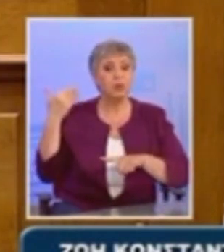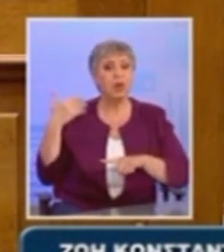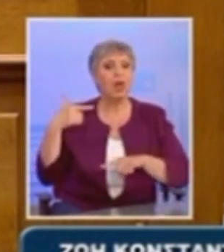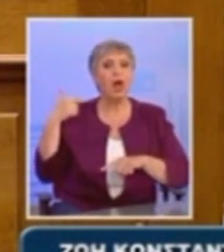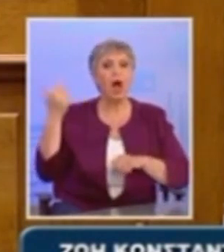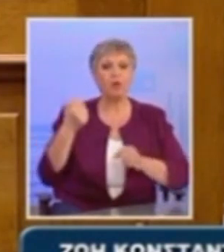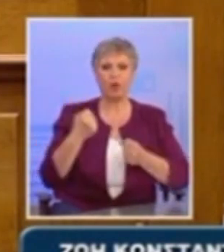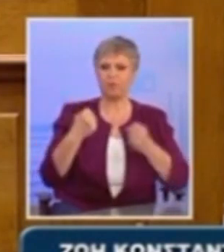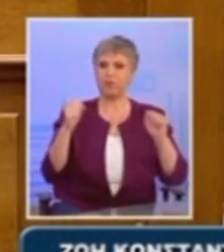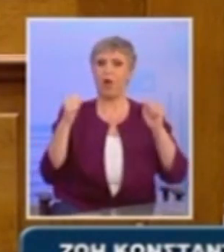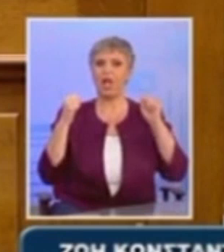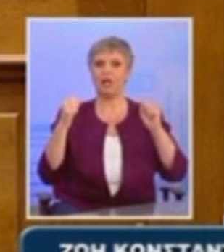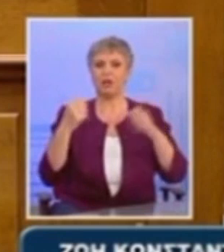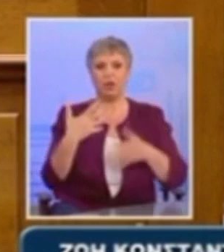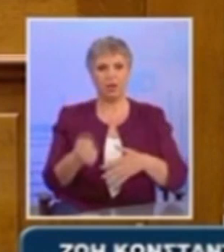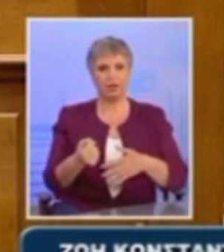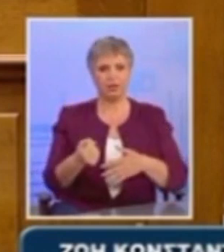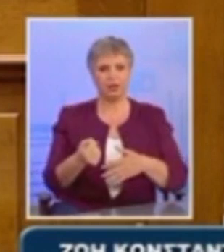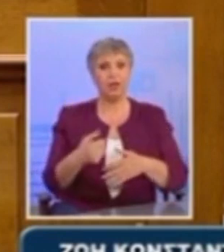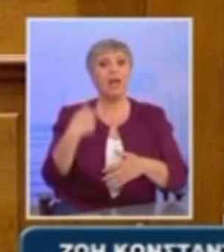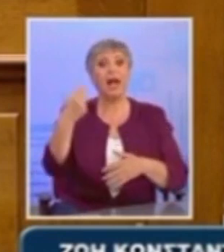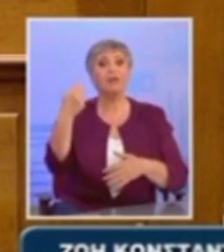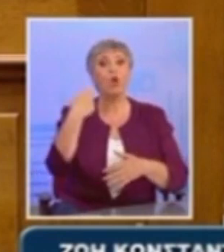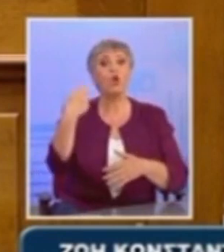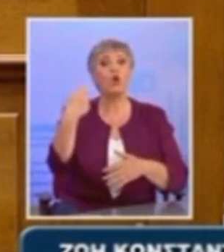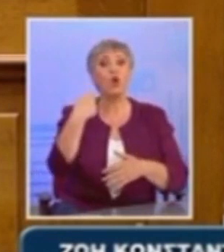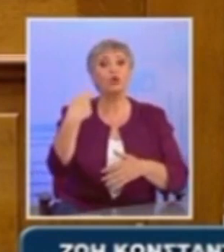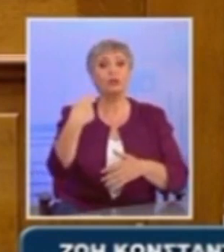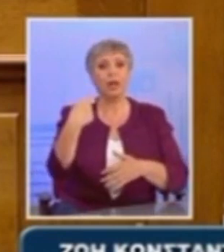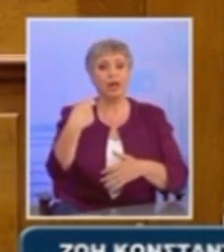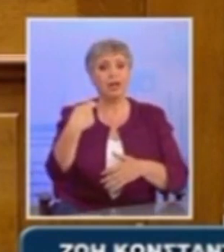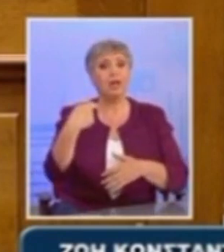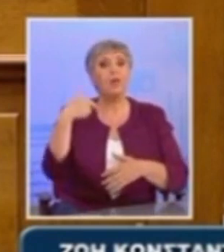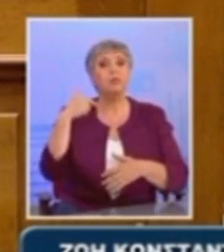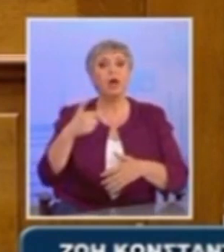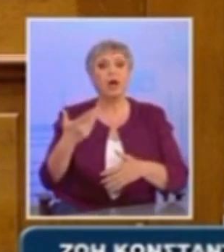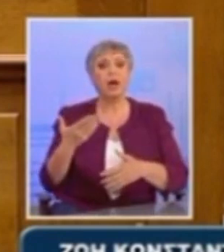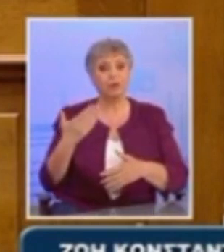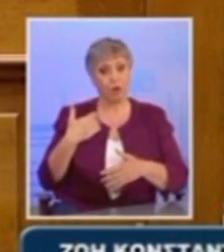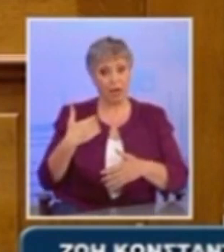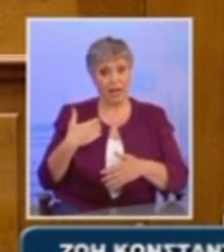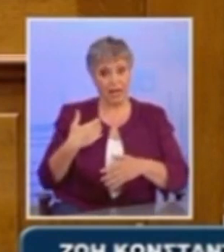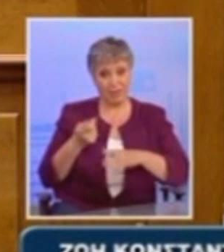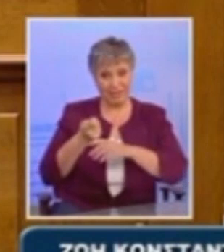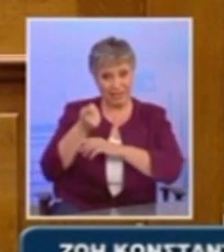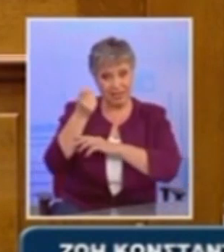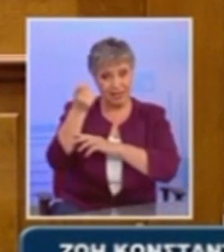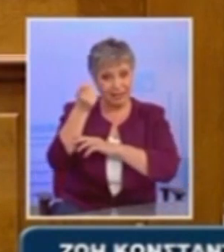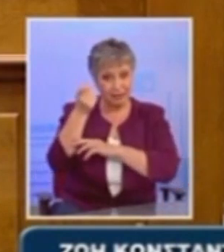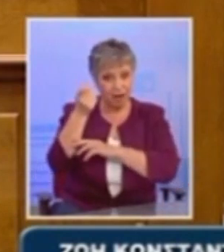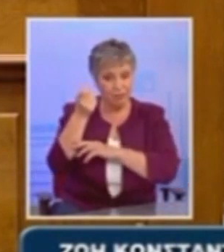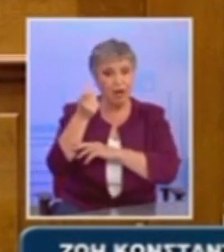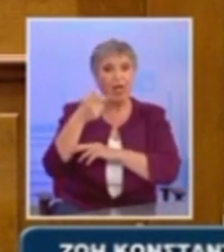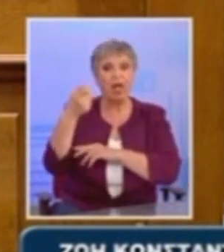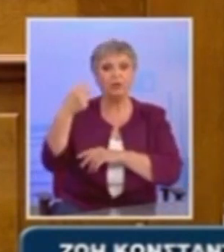τον ηρωισμό. Οφειλές που υπερβαίνουν το φερόμενο ελληνικό δημόσιο